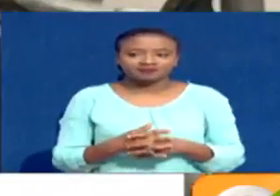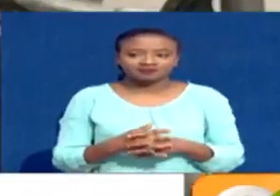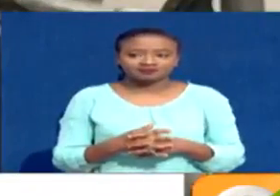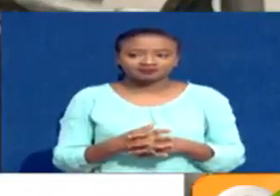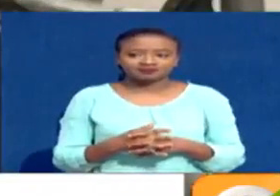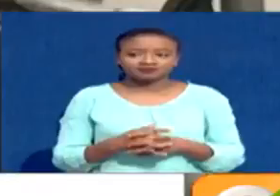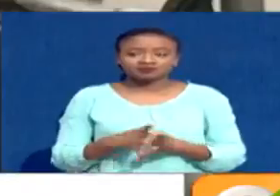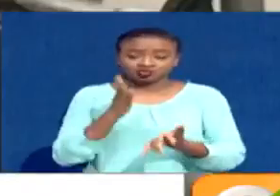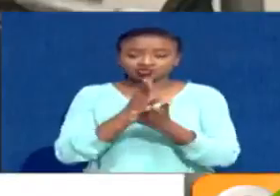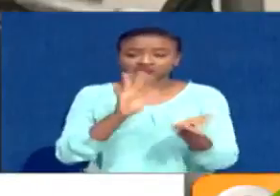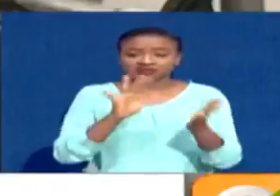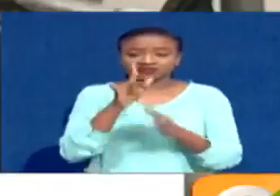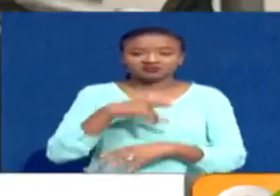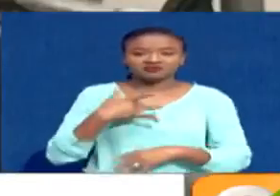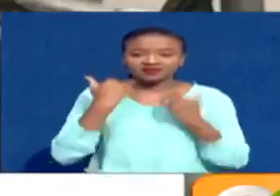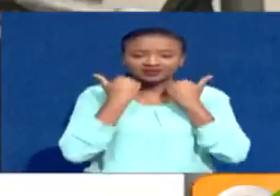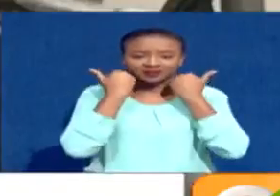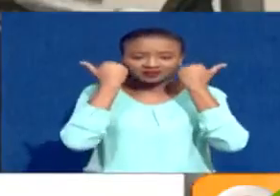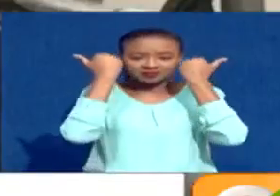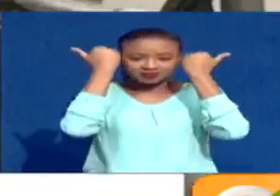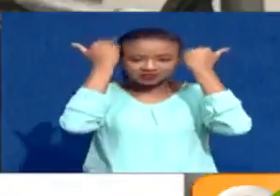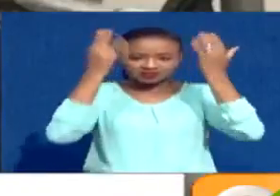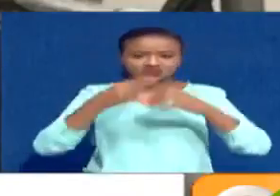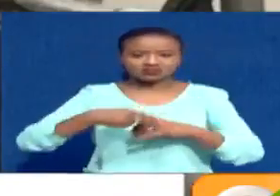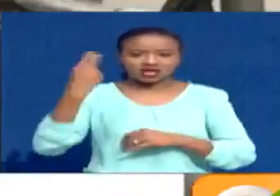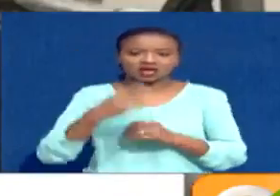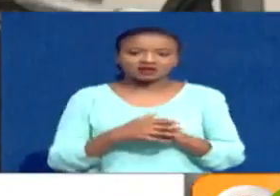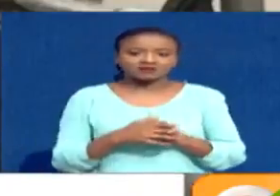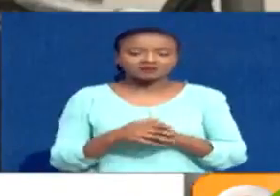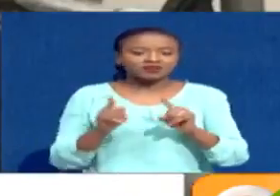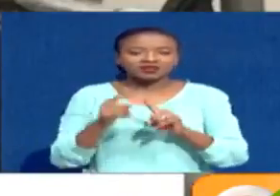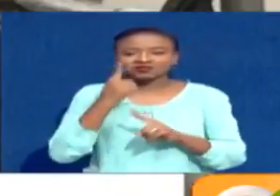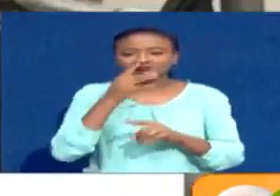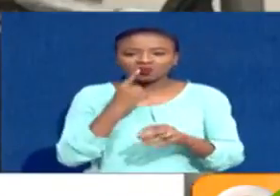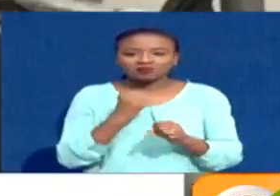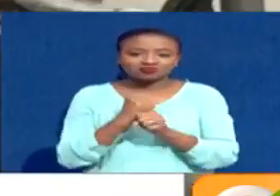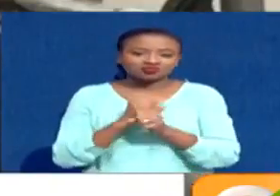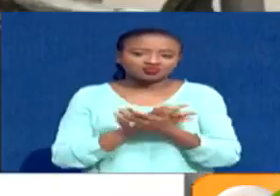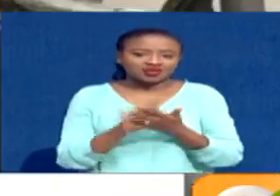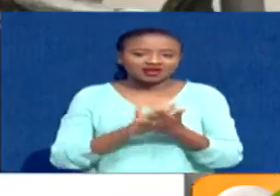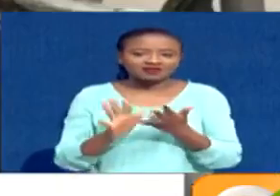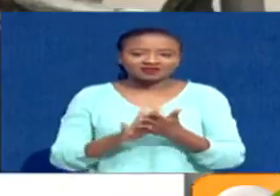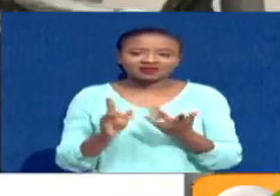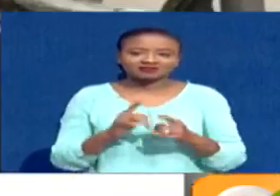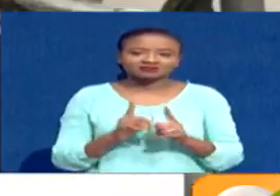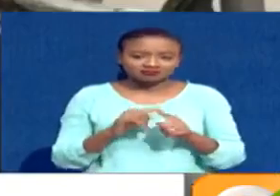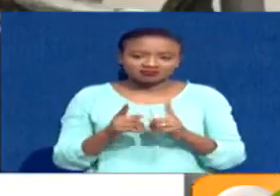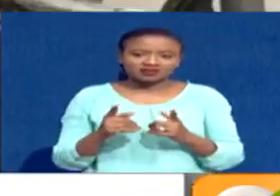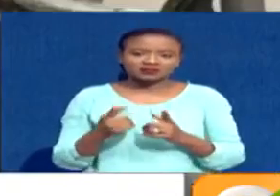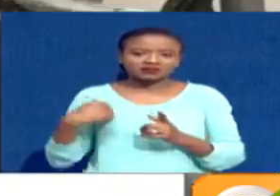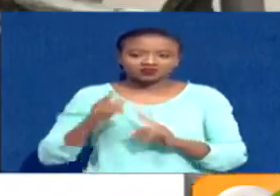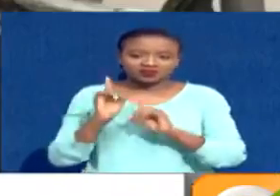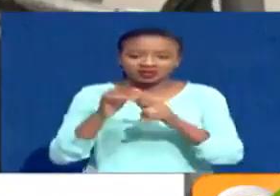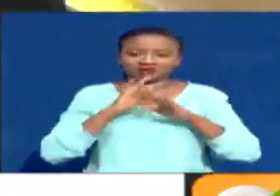you would be stressed out na uko nyumbani, you're not doing anything, and then you just feel like you want to relax. This is where we come and